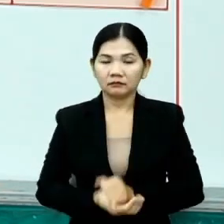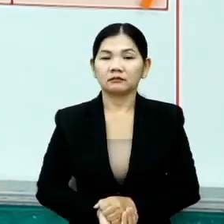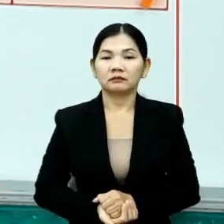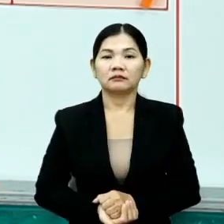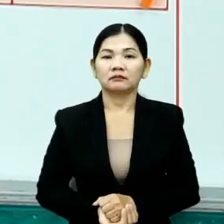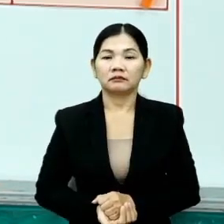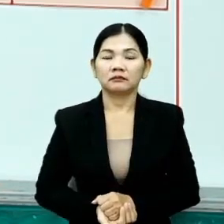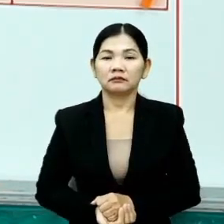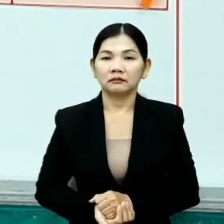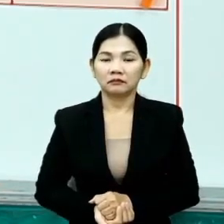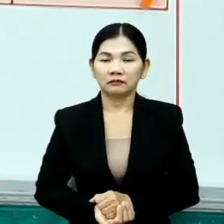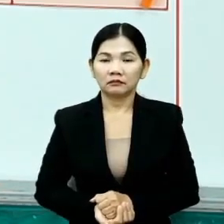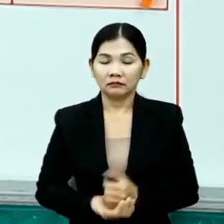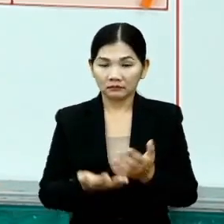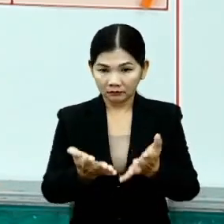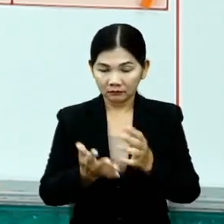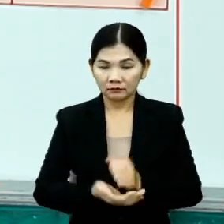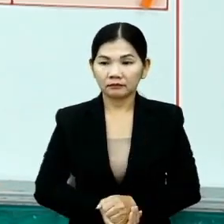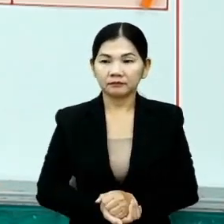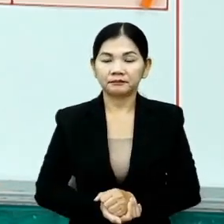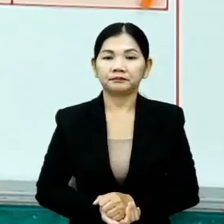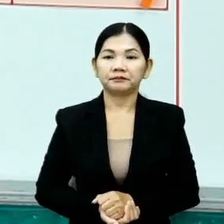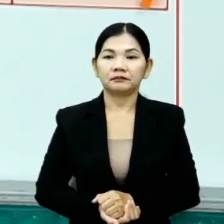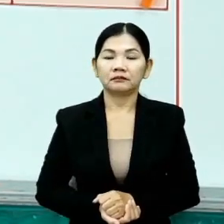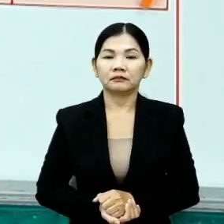thai cha con